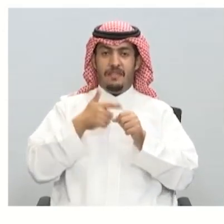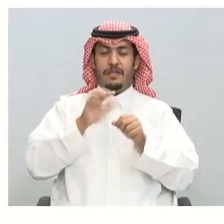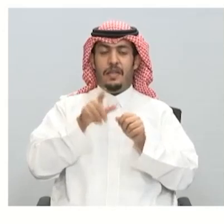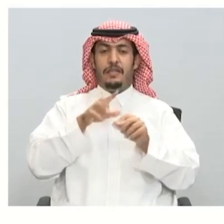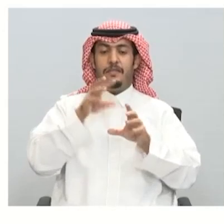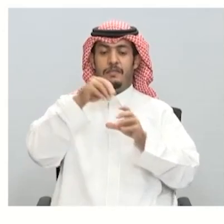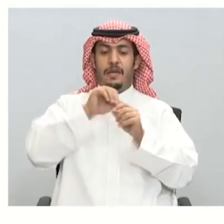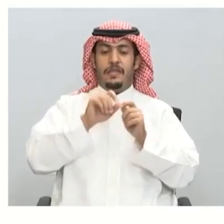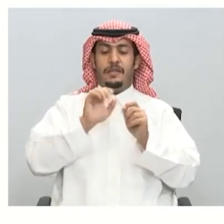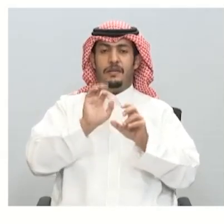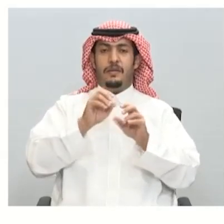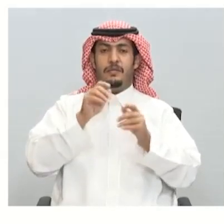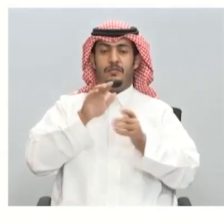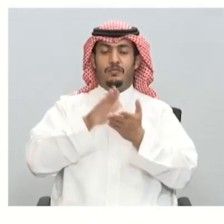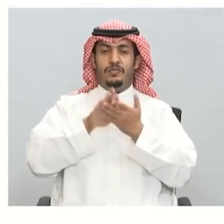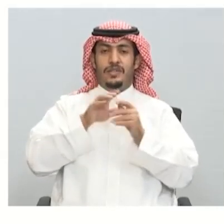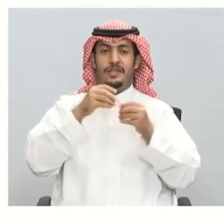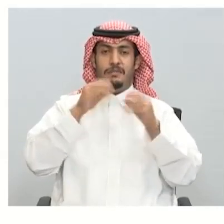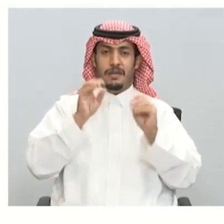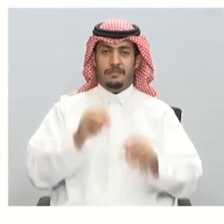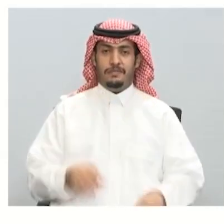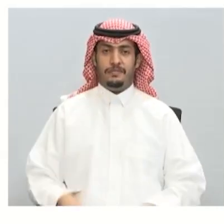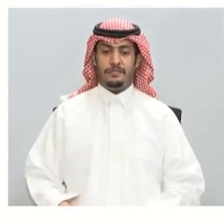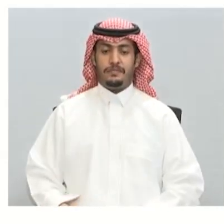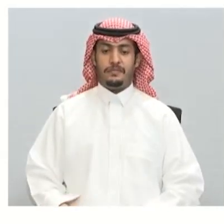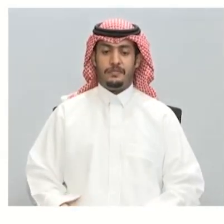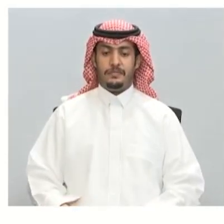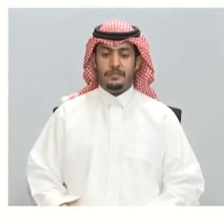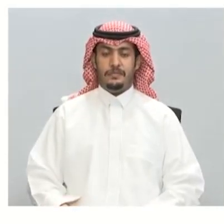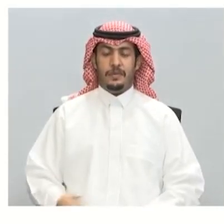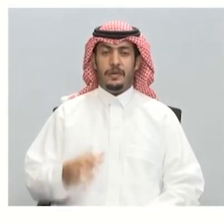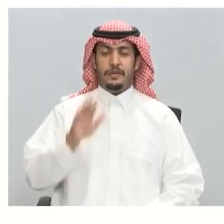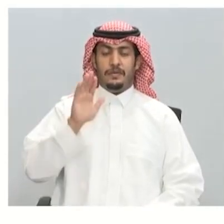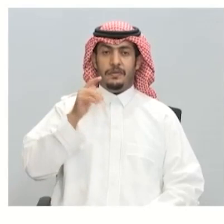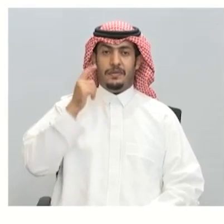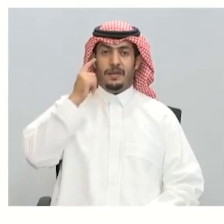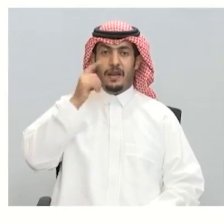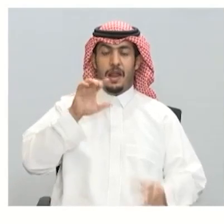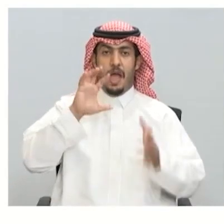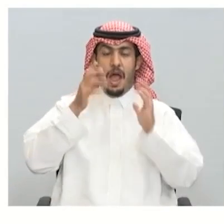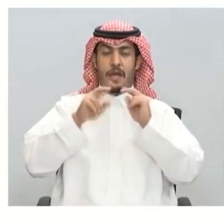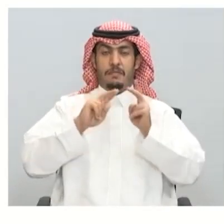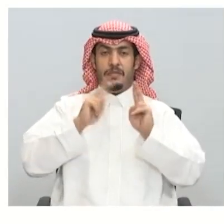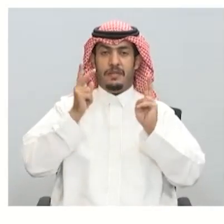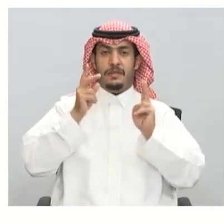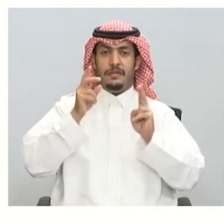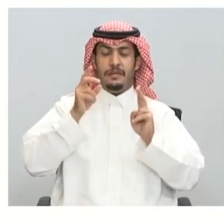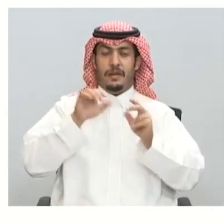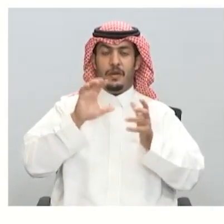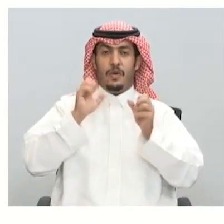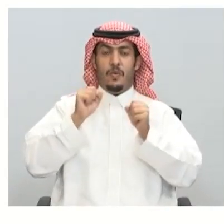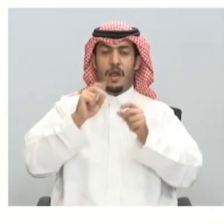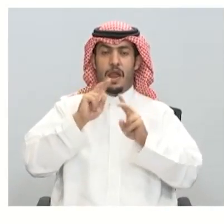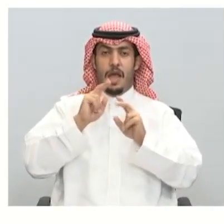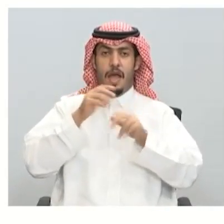ذلك من القطاعات المنتجه للسلع ايضا ذكرنا العالم تغير وبالتالي اصبحت القوى